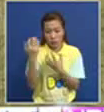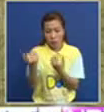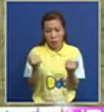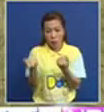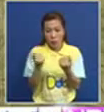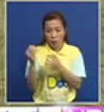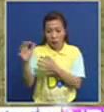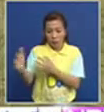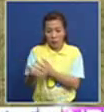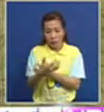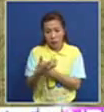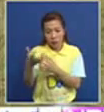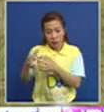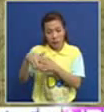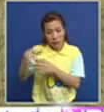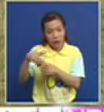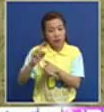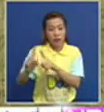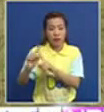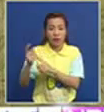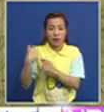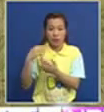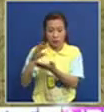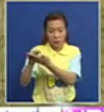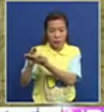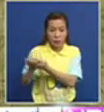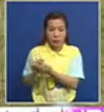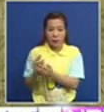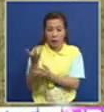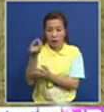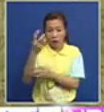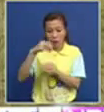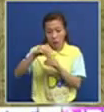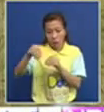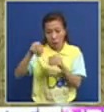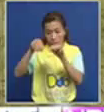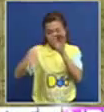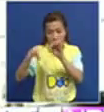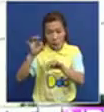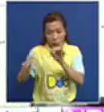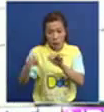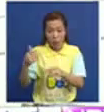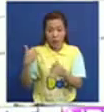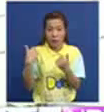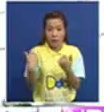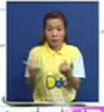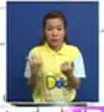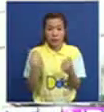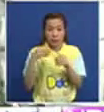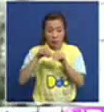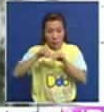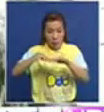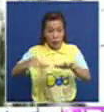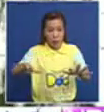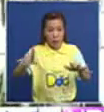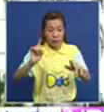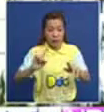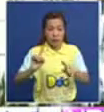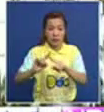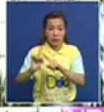าวเกษตรกรต้องรอคิวนานทำให้เมล็ดข้าวหลุดร่วงขณะที่แรงงานคนหายากและค่าจ้างแรงงาน